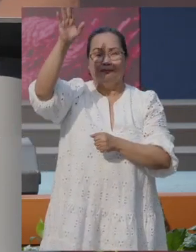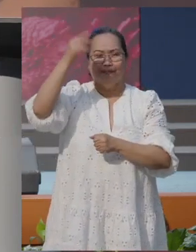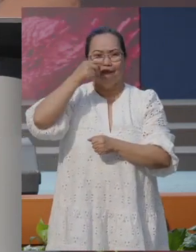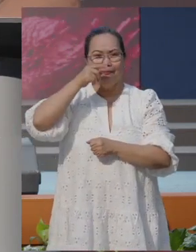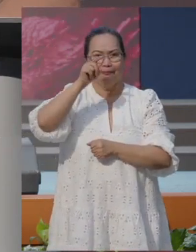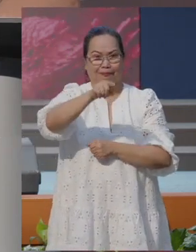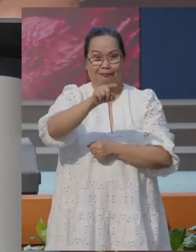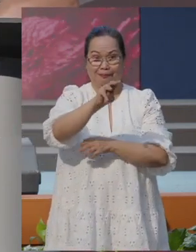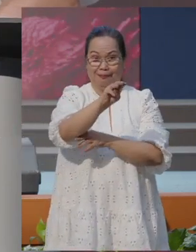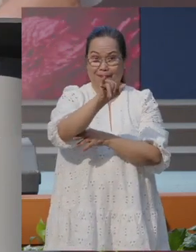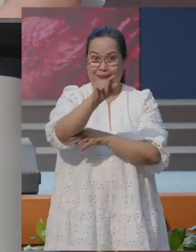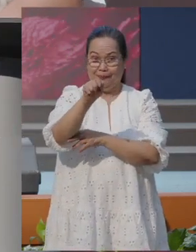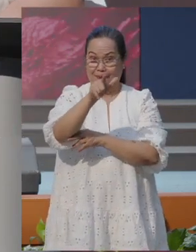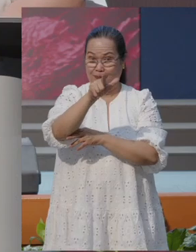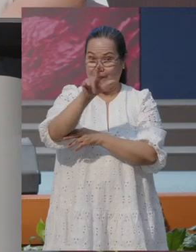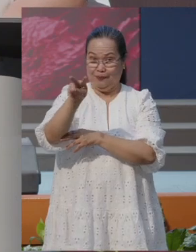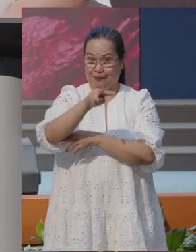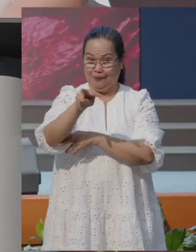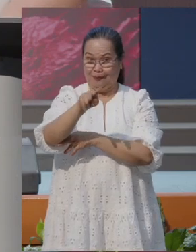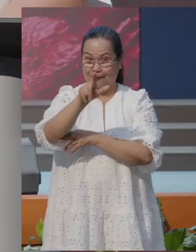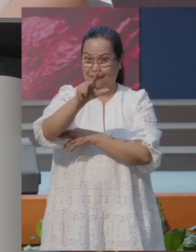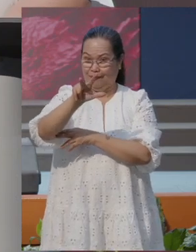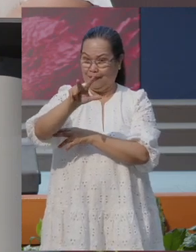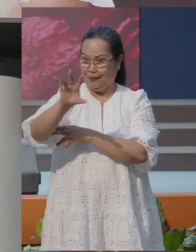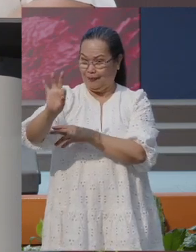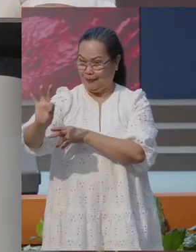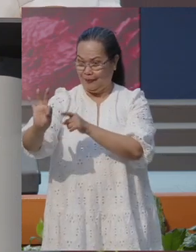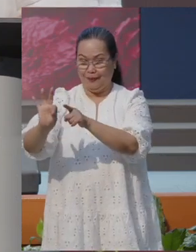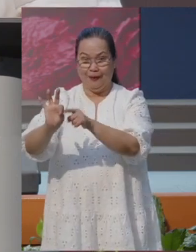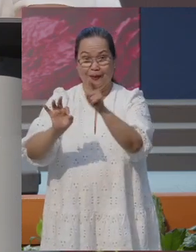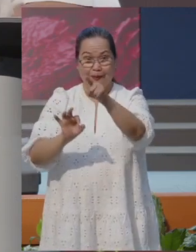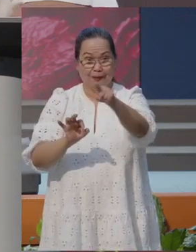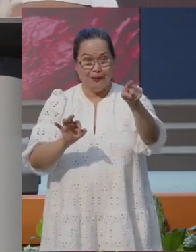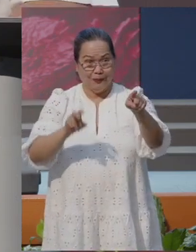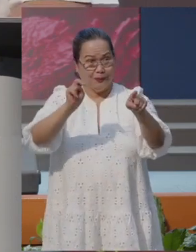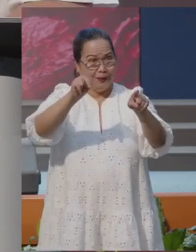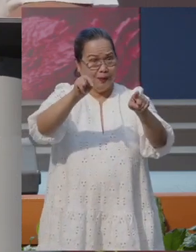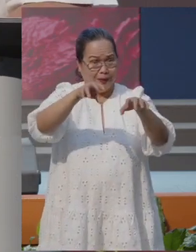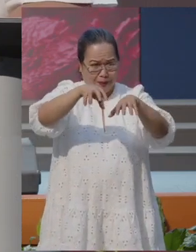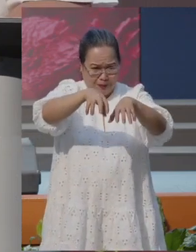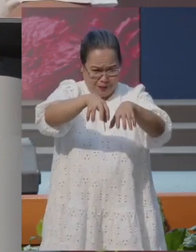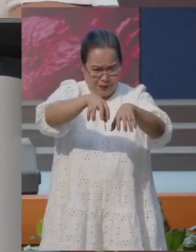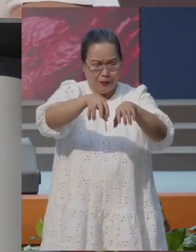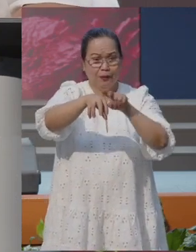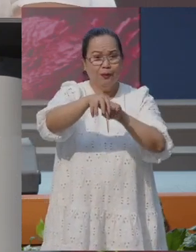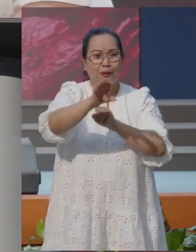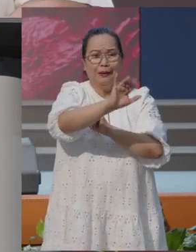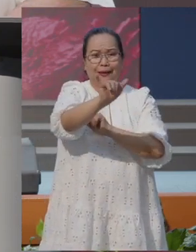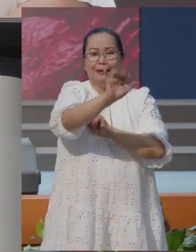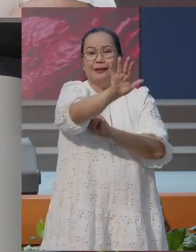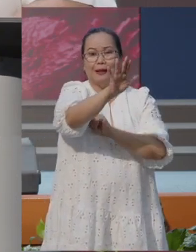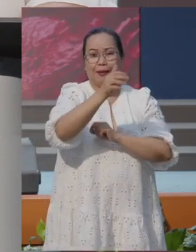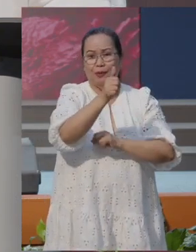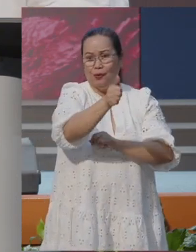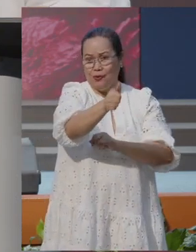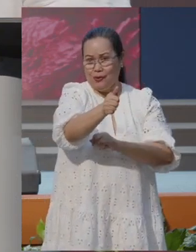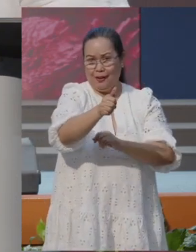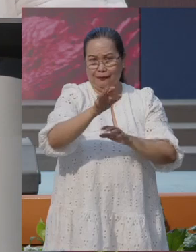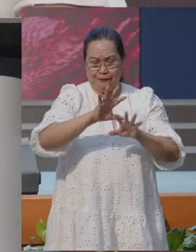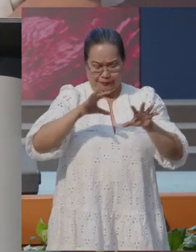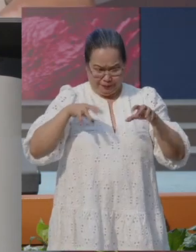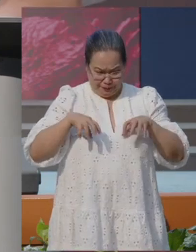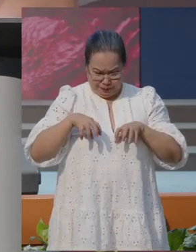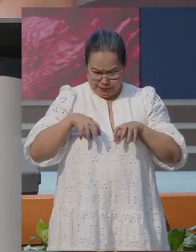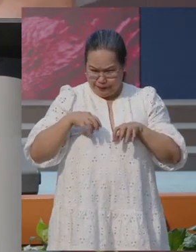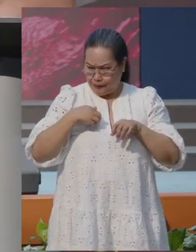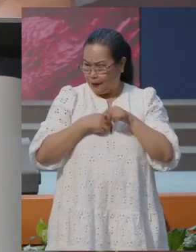Matthew 22:39. And "you shall love your neighbor as yourself." Sa Mark 12:31, "You shall love your